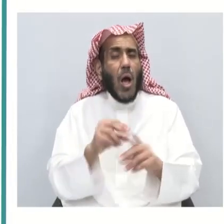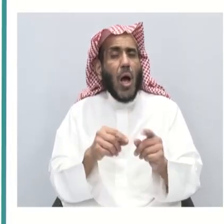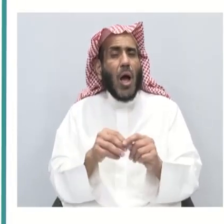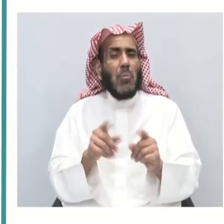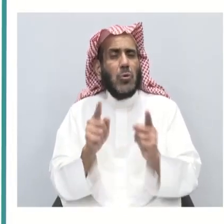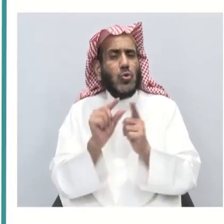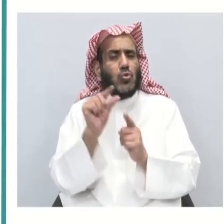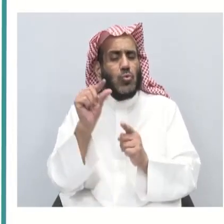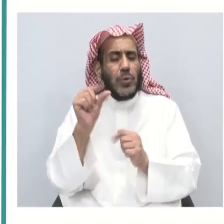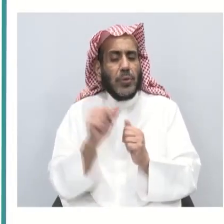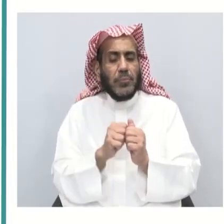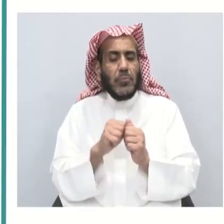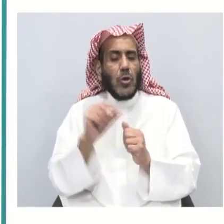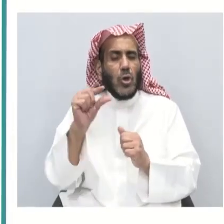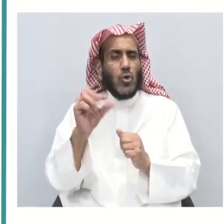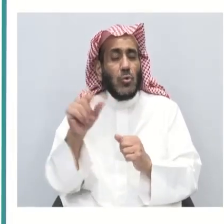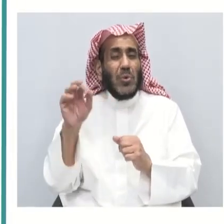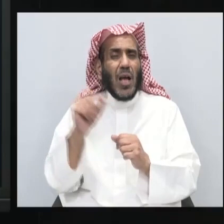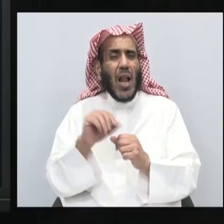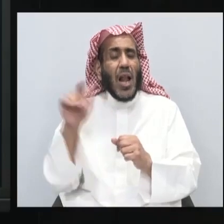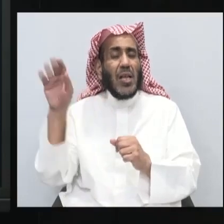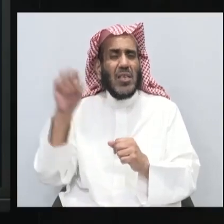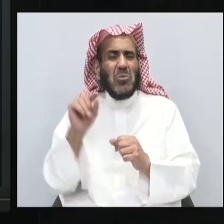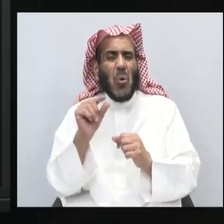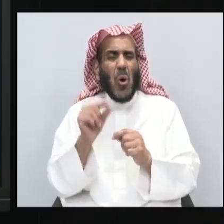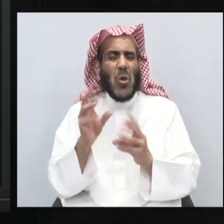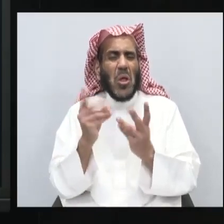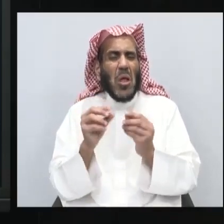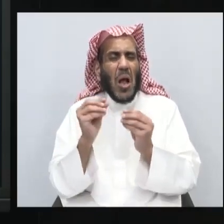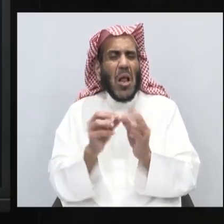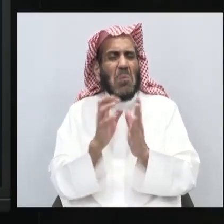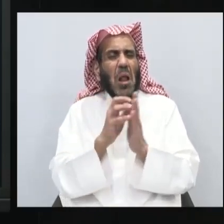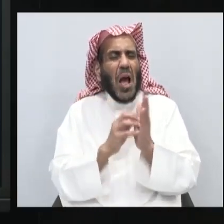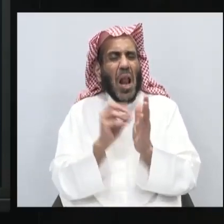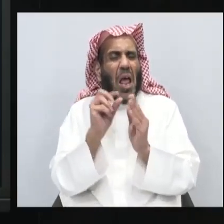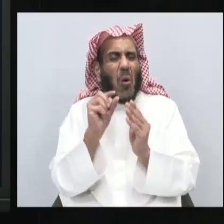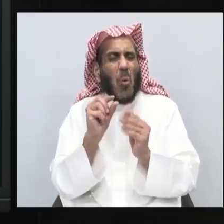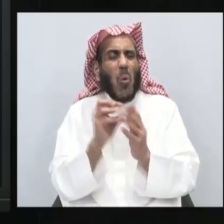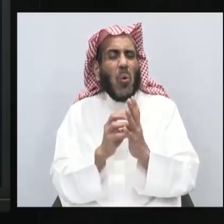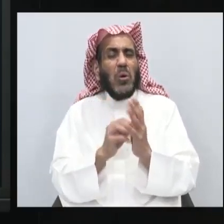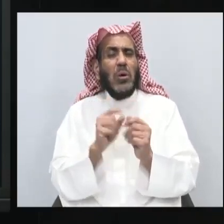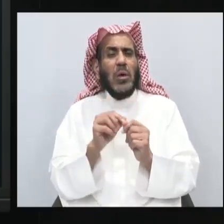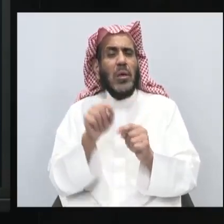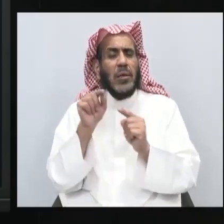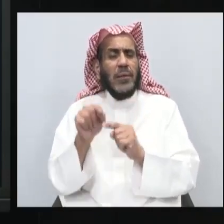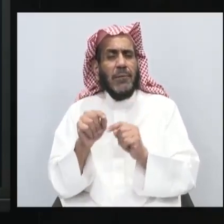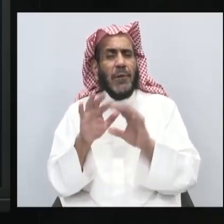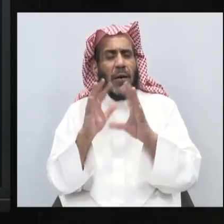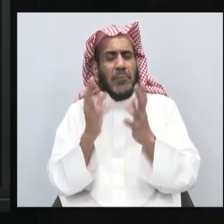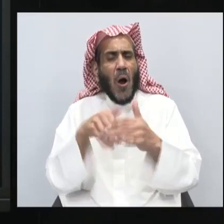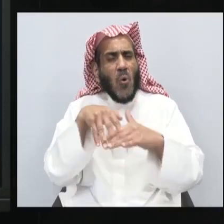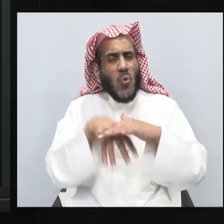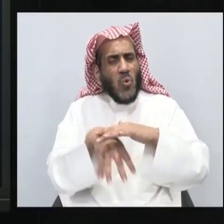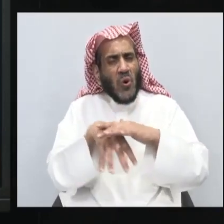للسمك، سمك الحزازيات عدد قليل من الخلايا، وذكرنا أن لديها أشباه